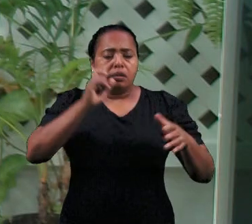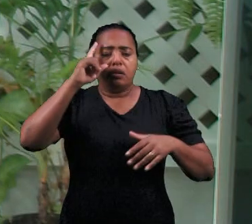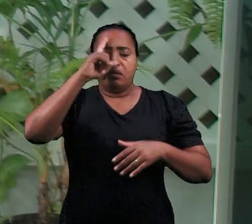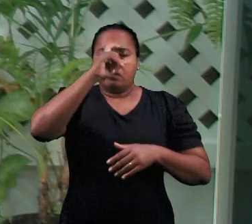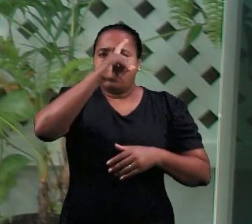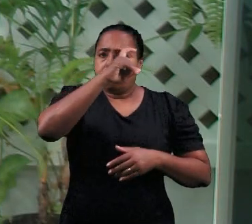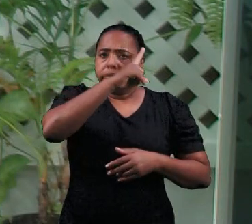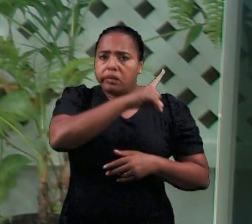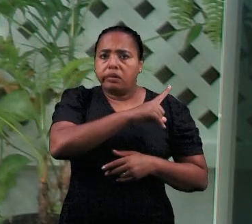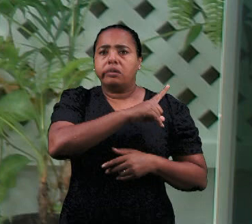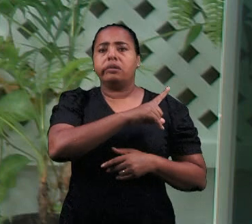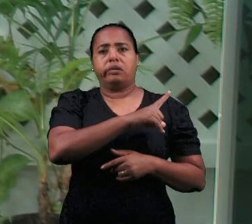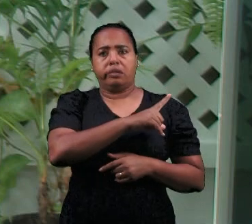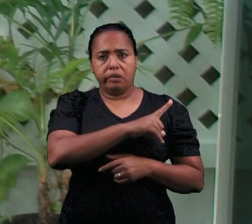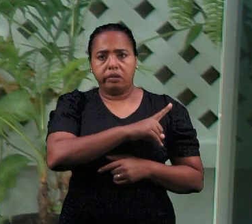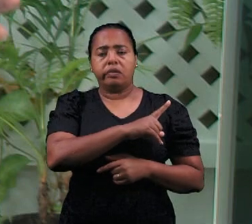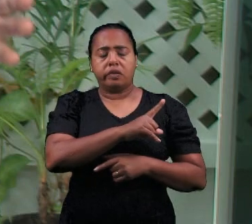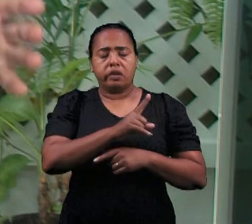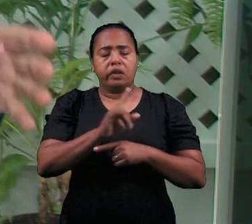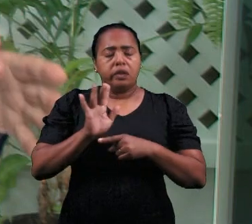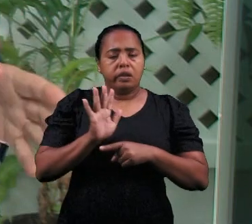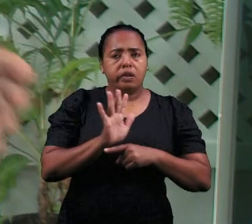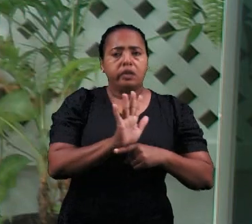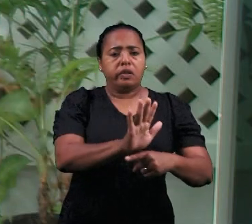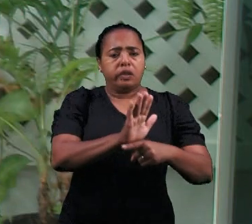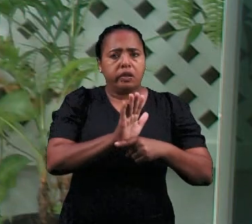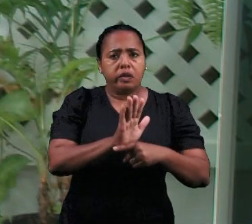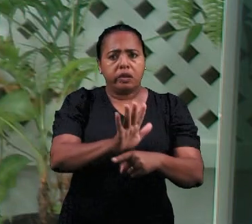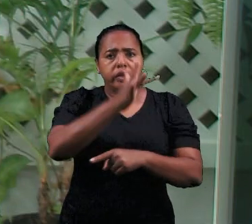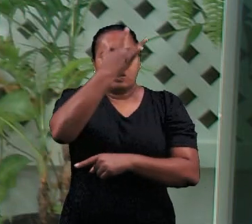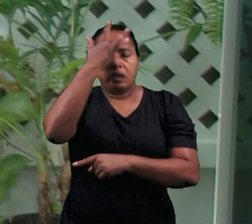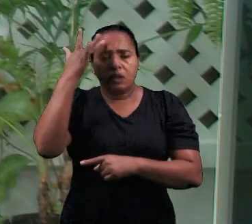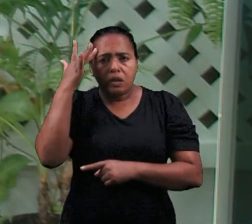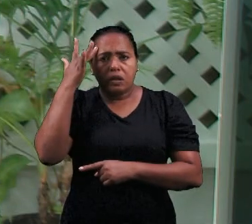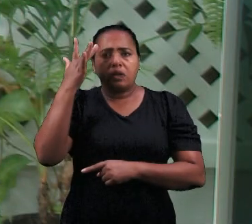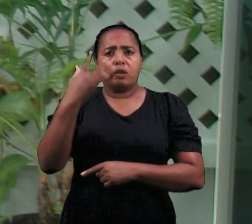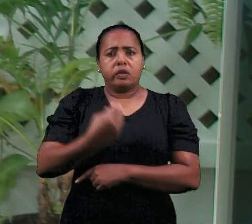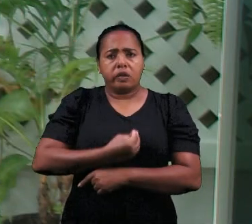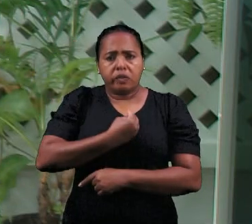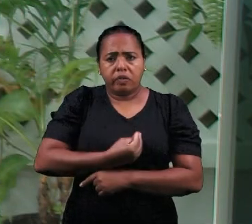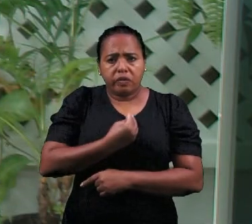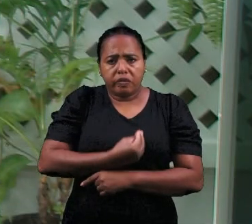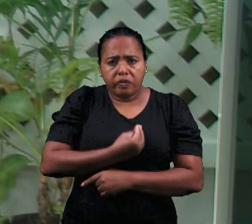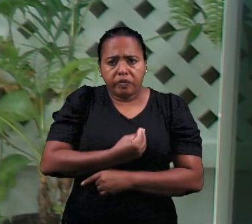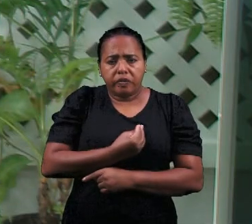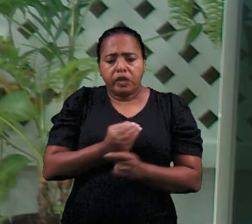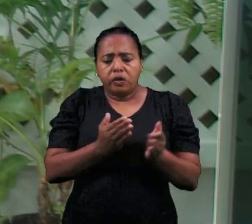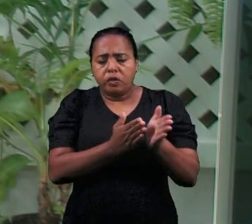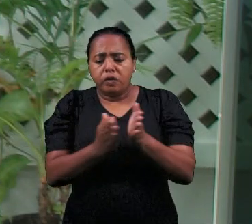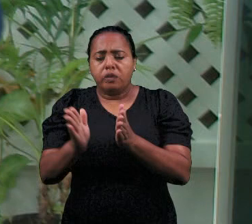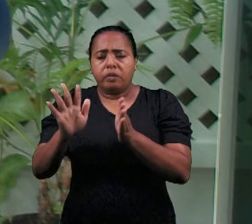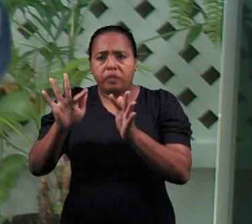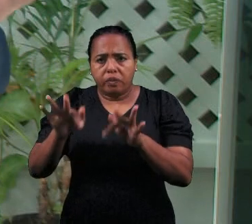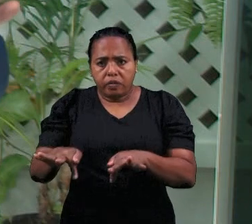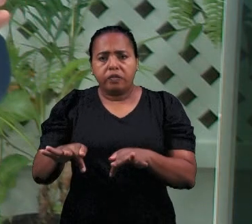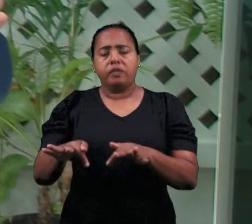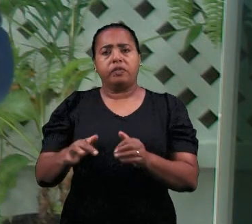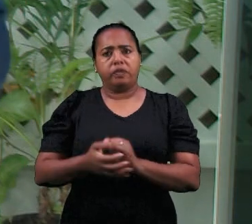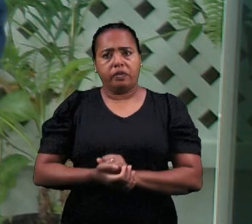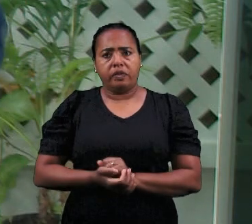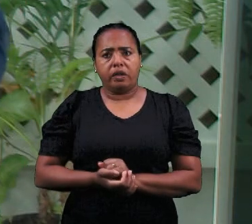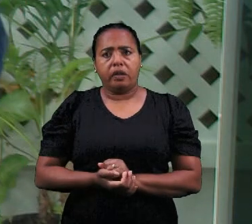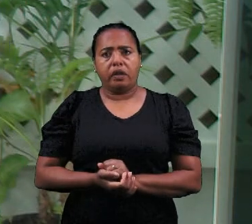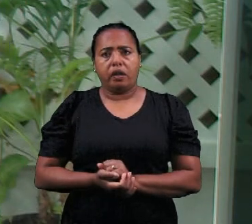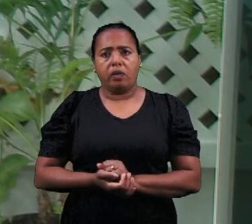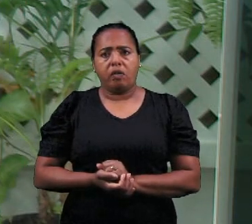à ceux qui sont en train de naufrager, aider à ceux qui